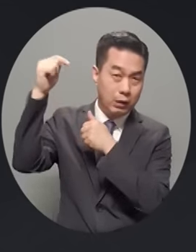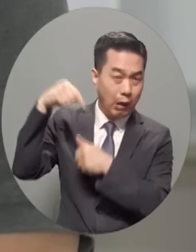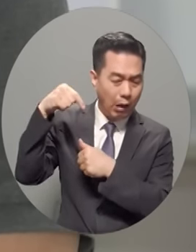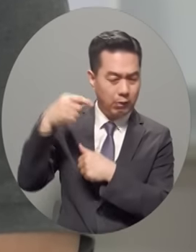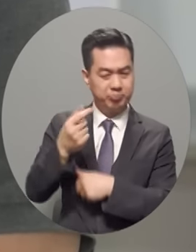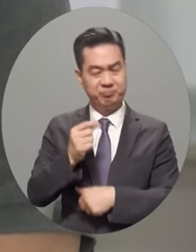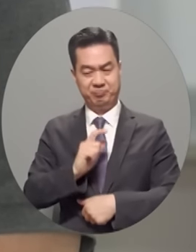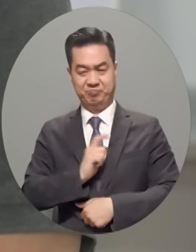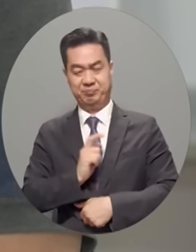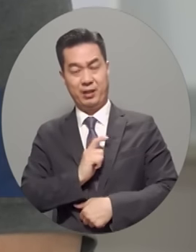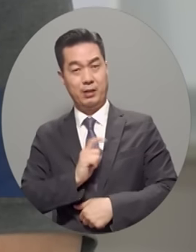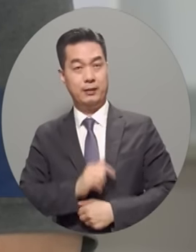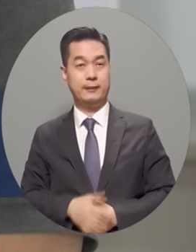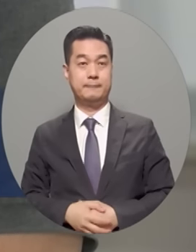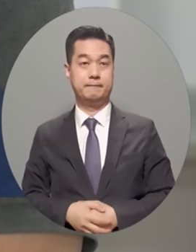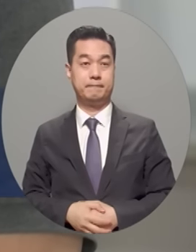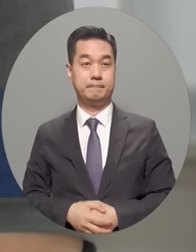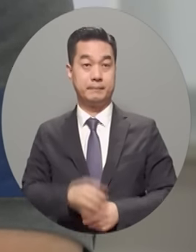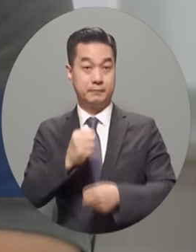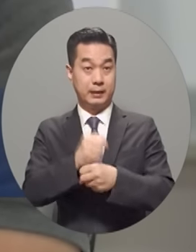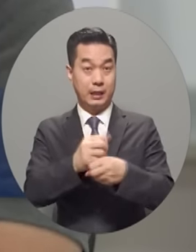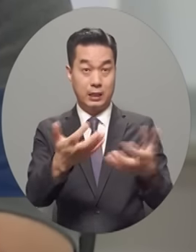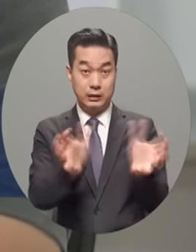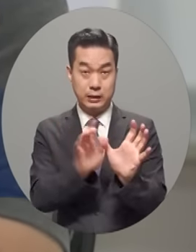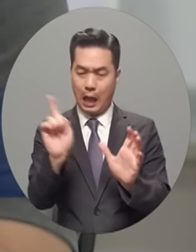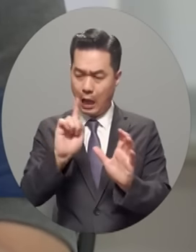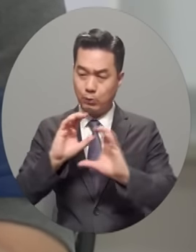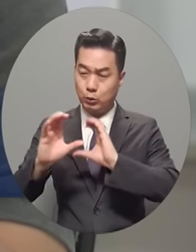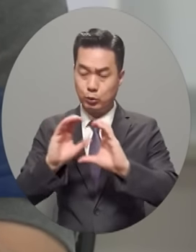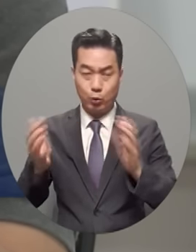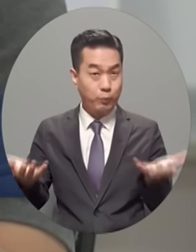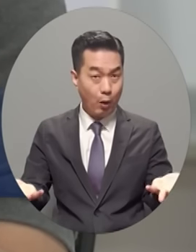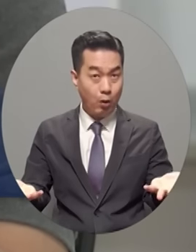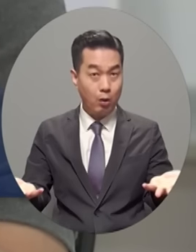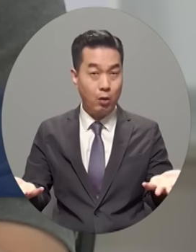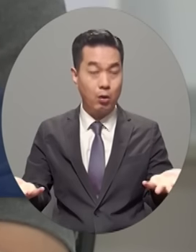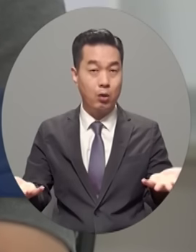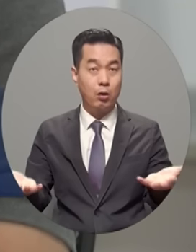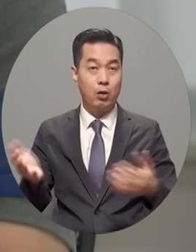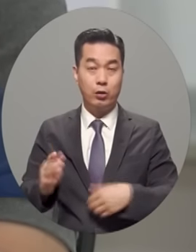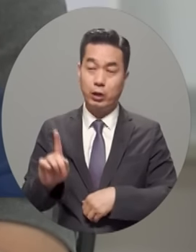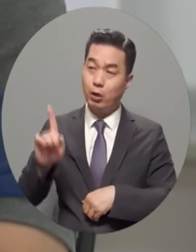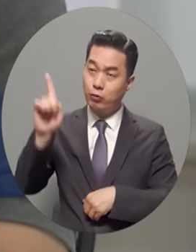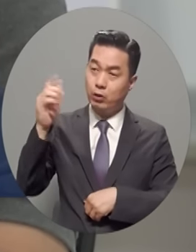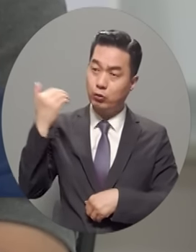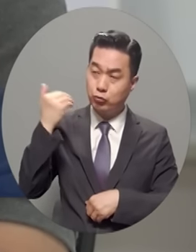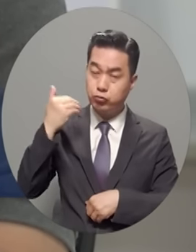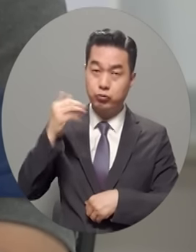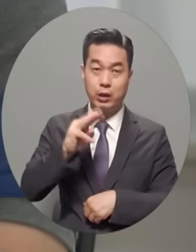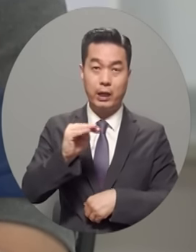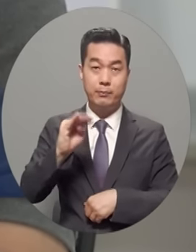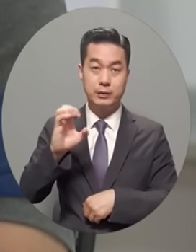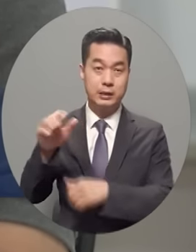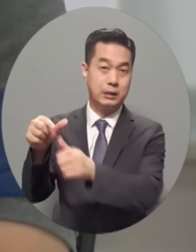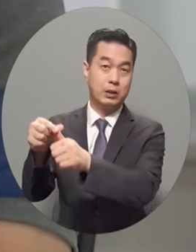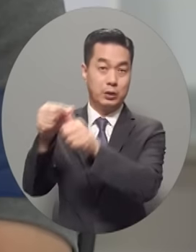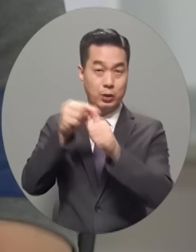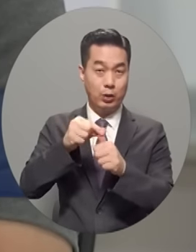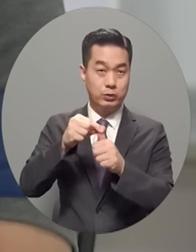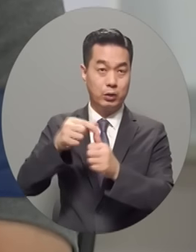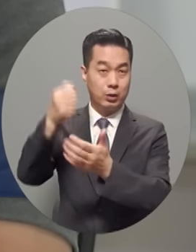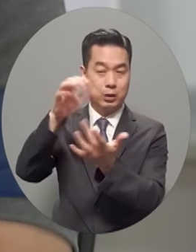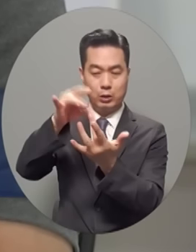있습니다 제작진과의 아무런 커뮤니케이션 없이 이렇게 윗선에서 MC 선정 과정에서 모든 걸 다